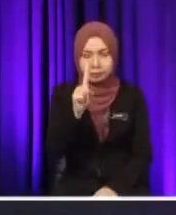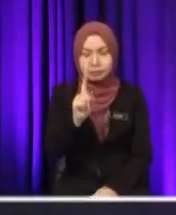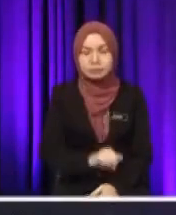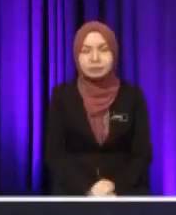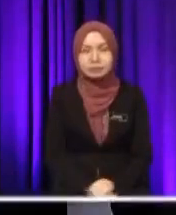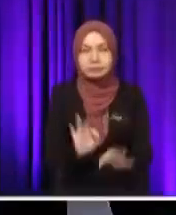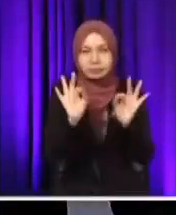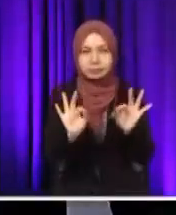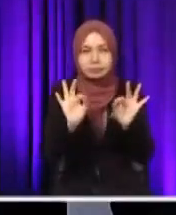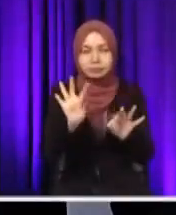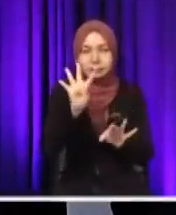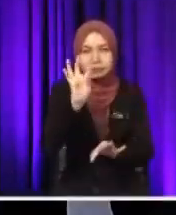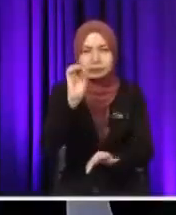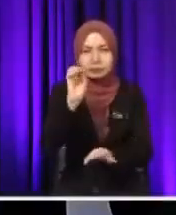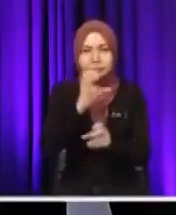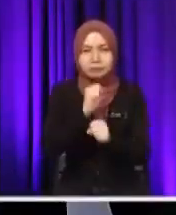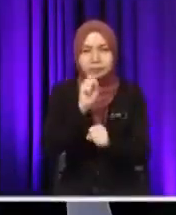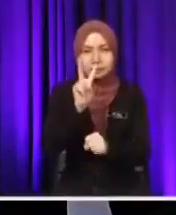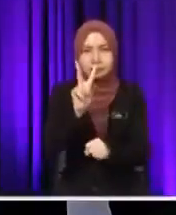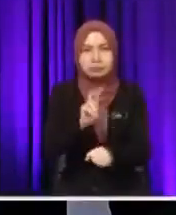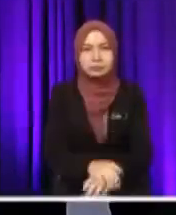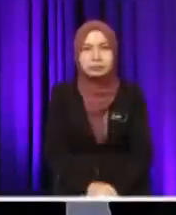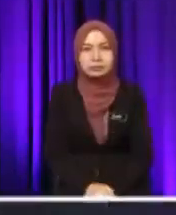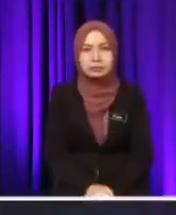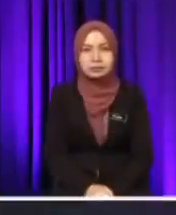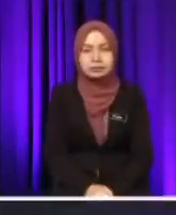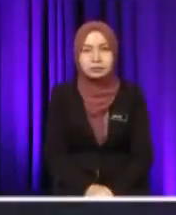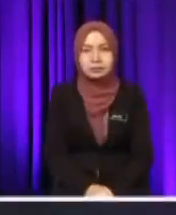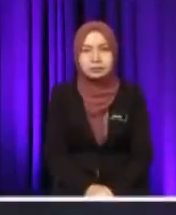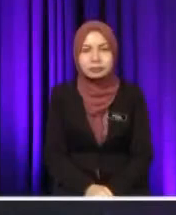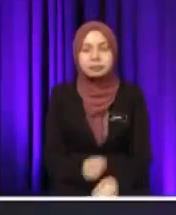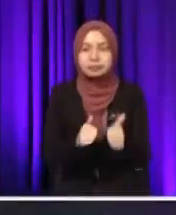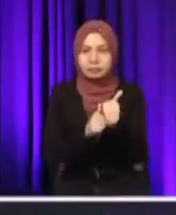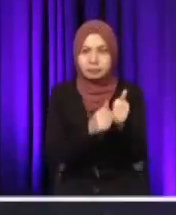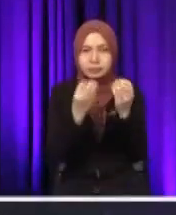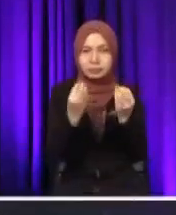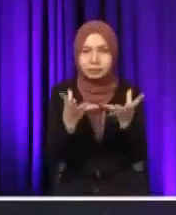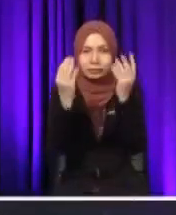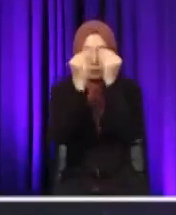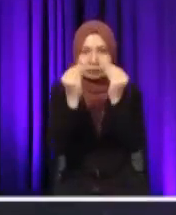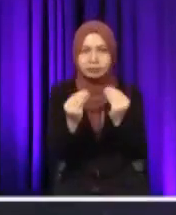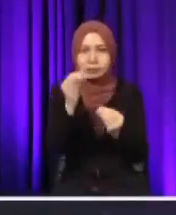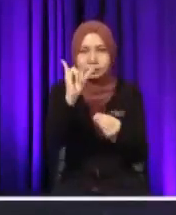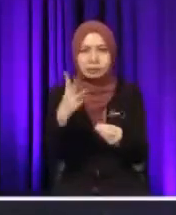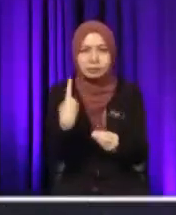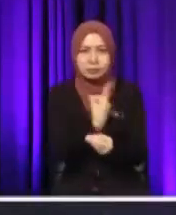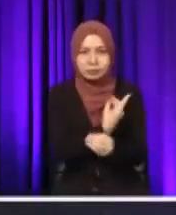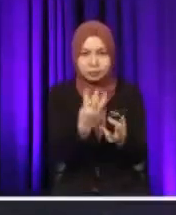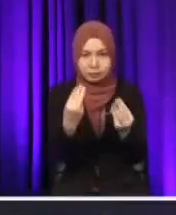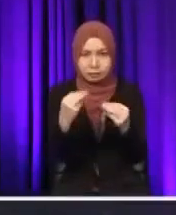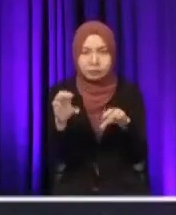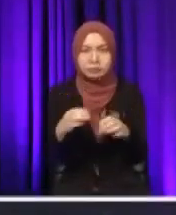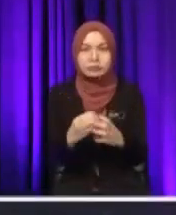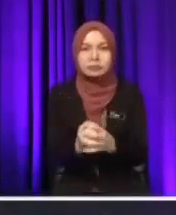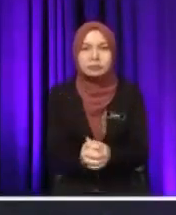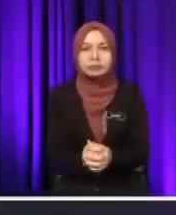hanya gram satu dua sahaja. So maksudnya jumlahnya kita bergantunglah berapa banyak yang kita nak. So maksudnya dia tidak melibatkan